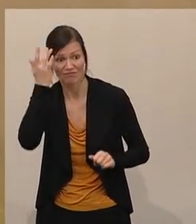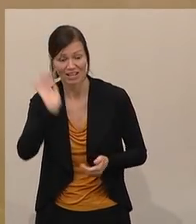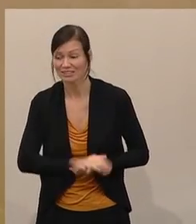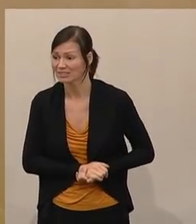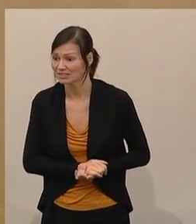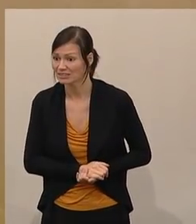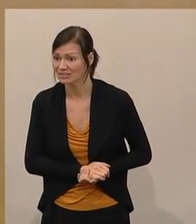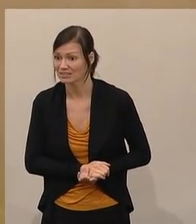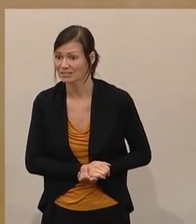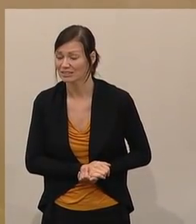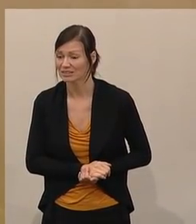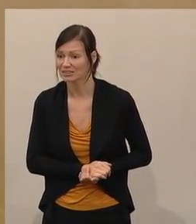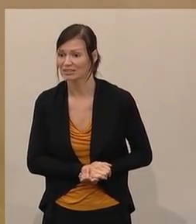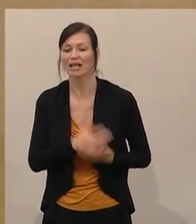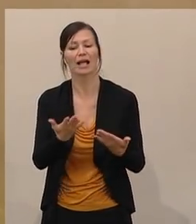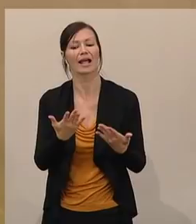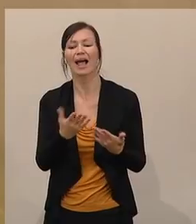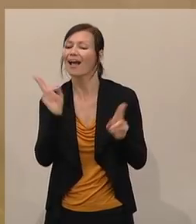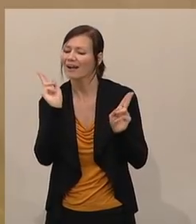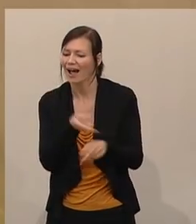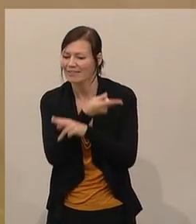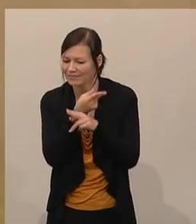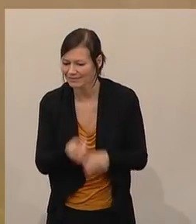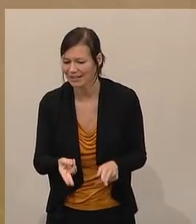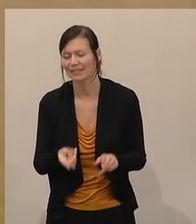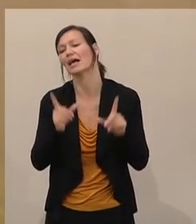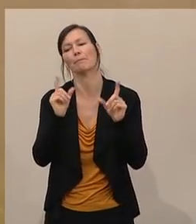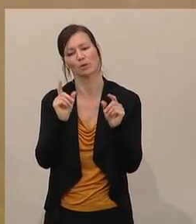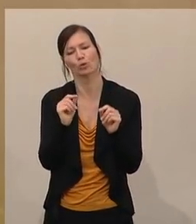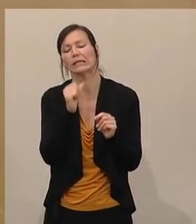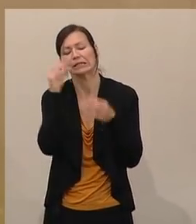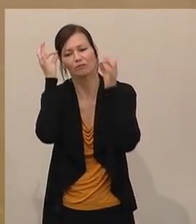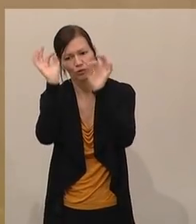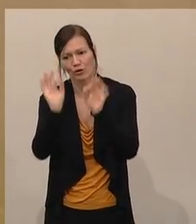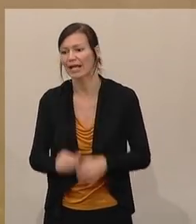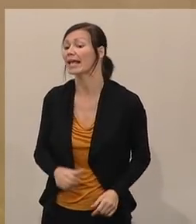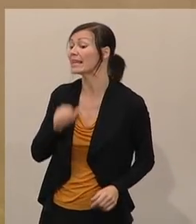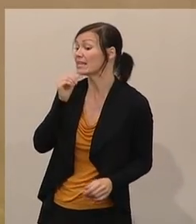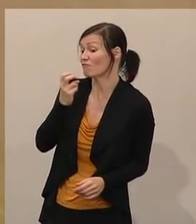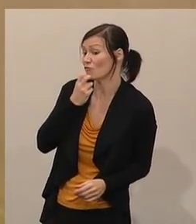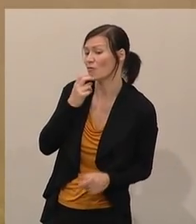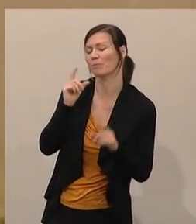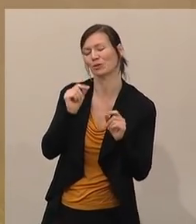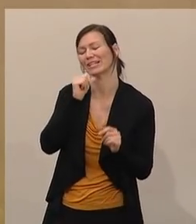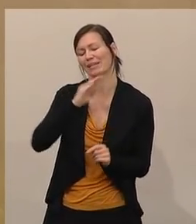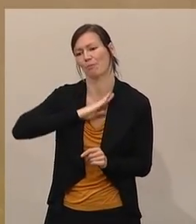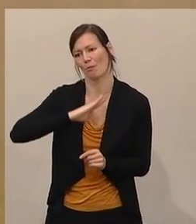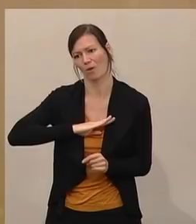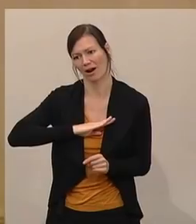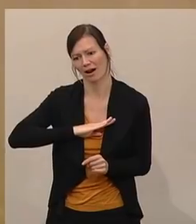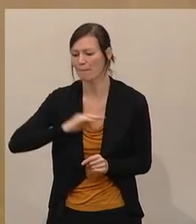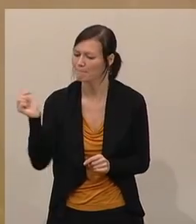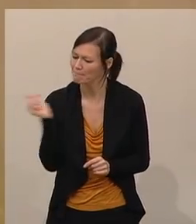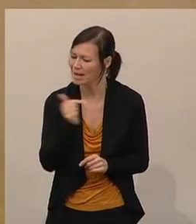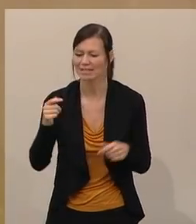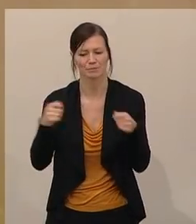Nicht können zeugt von Unfähigkeit, nicht wollen von Amoral. Beides ist übrigens keine Option für einen